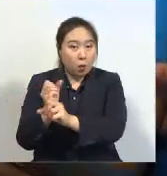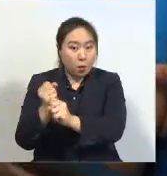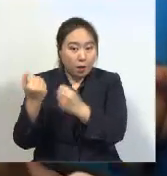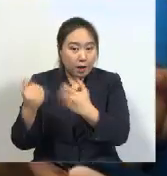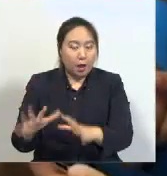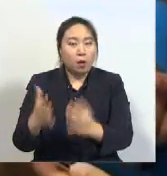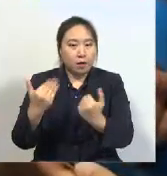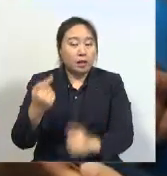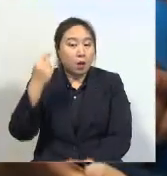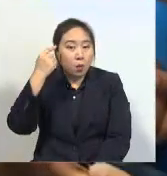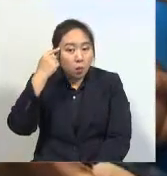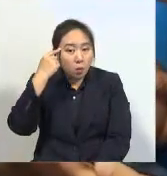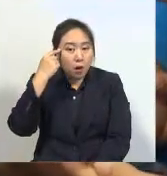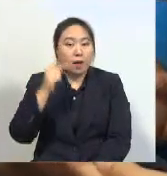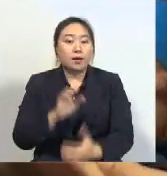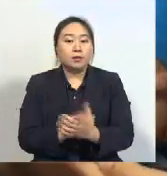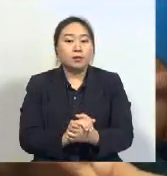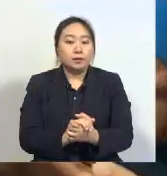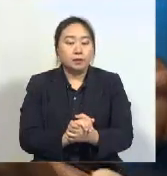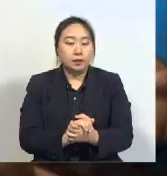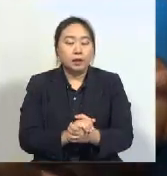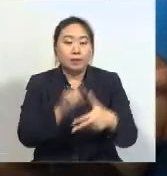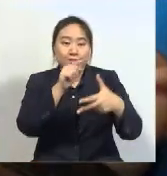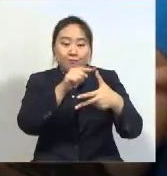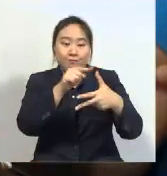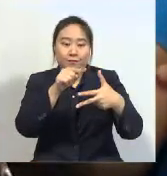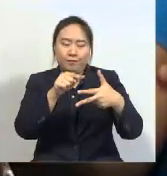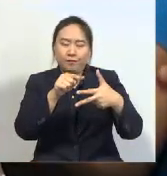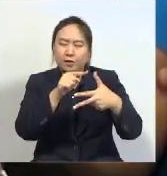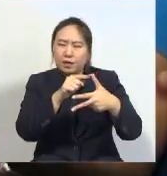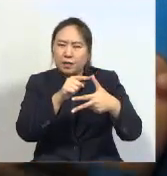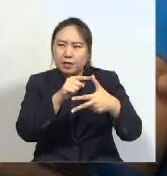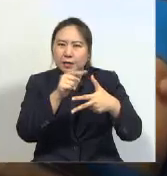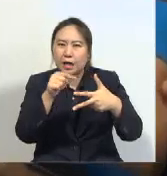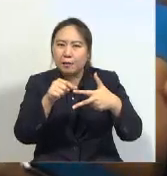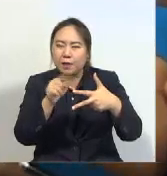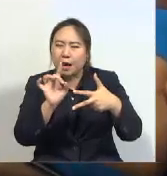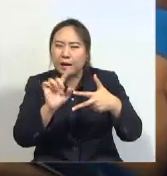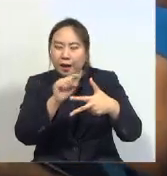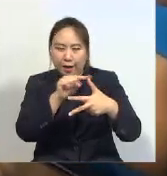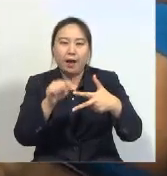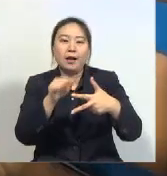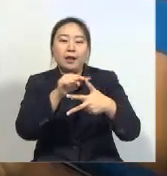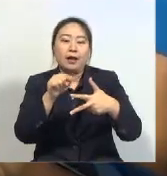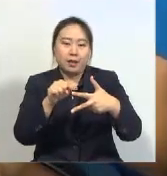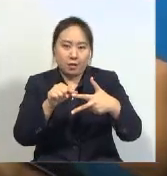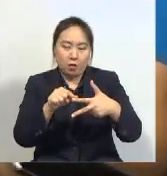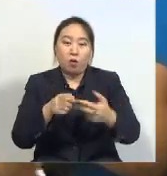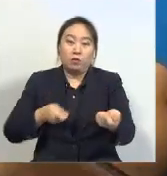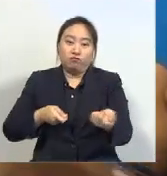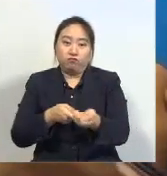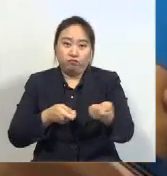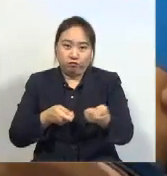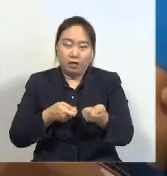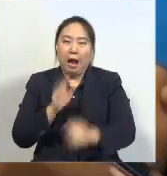การเลื่อนพาราคอร์ดกับอะไรอันหนึ่งนะอันนั้นอ่ะเอาไป6เดือนให้มีผ